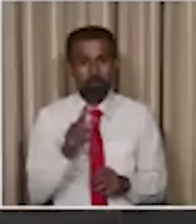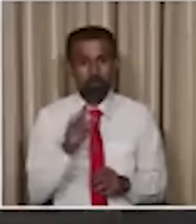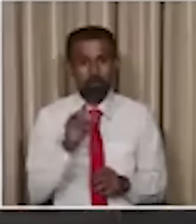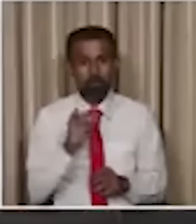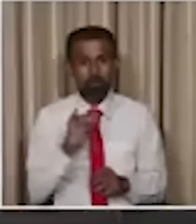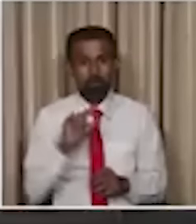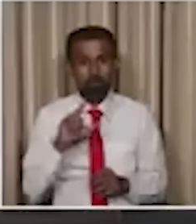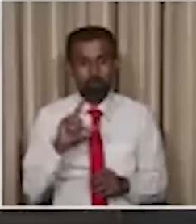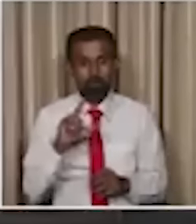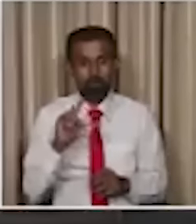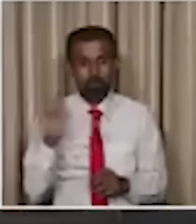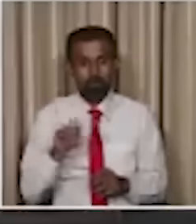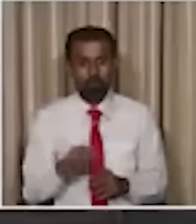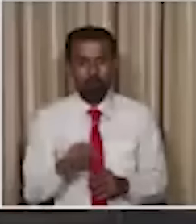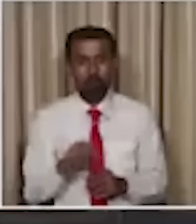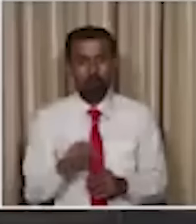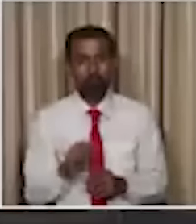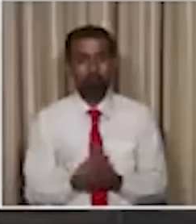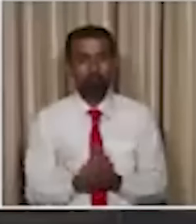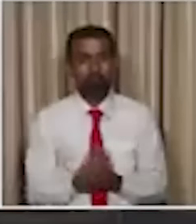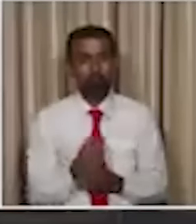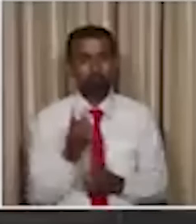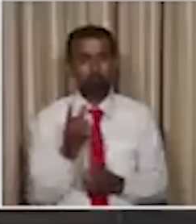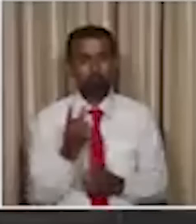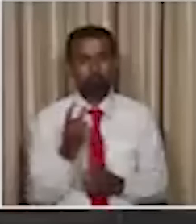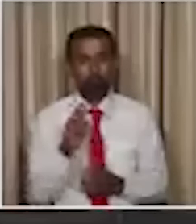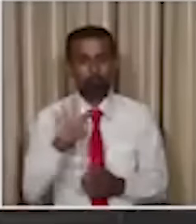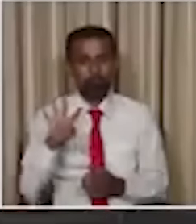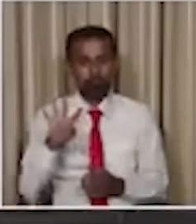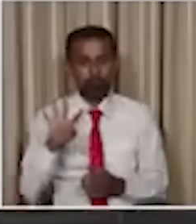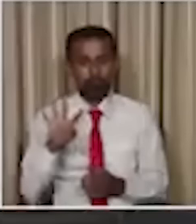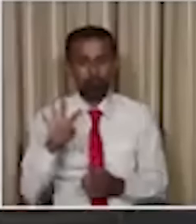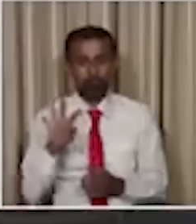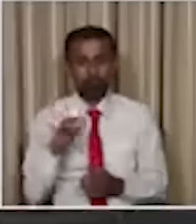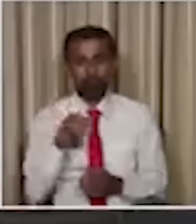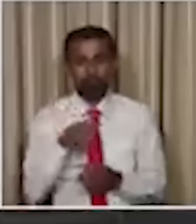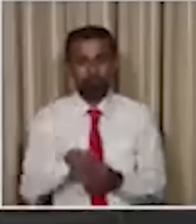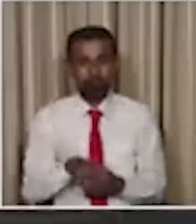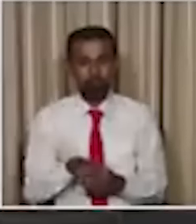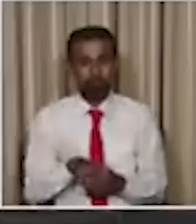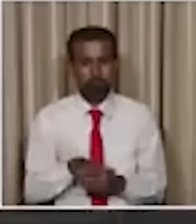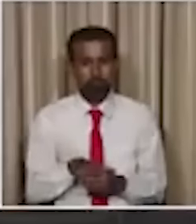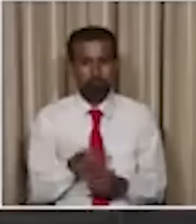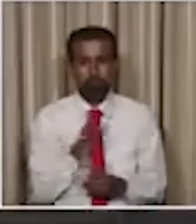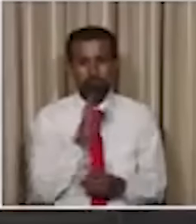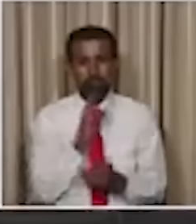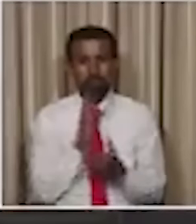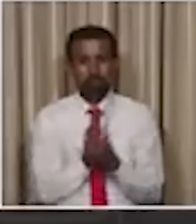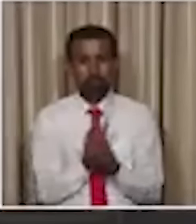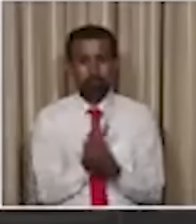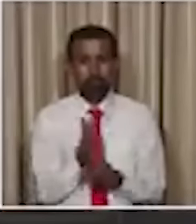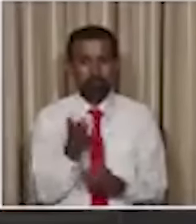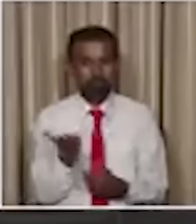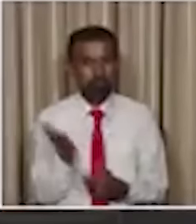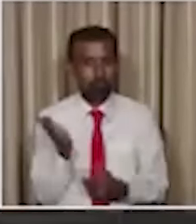B18-967 ඉලරක් ඇලිරක් 24 යටතේ දැන් නඩු කටයුත්තකුත්